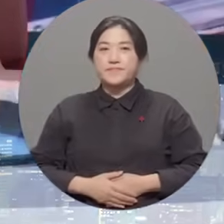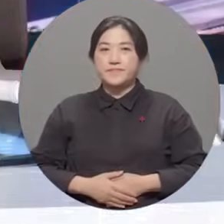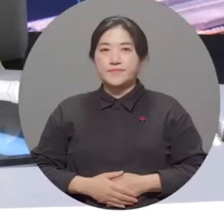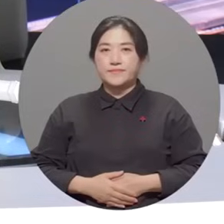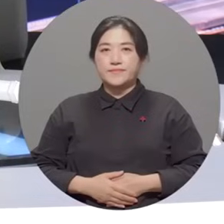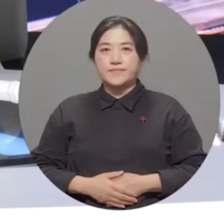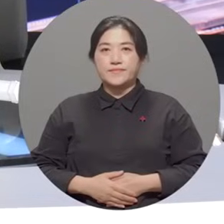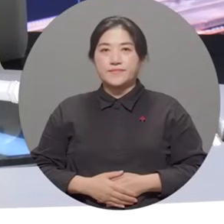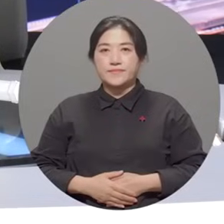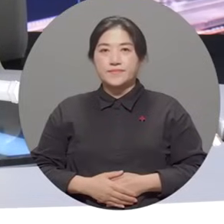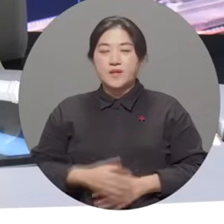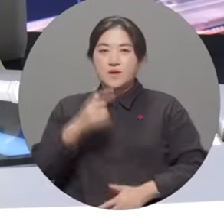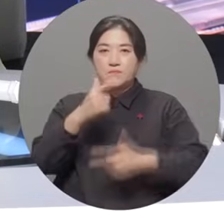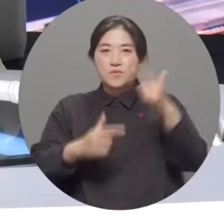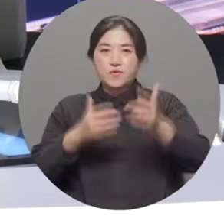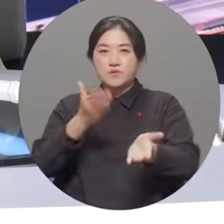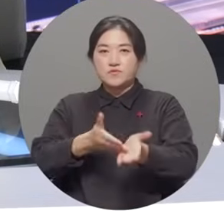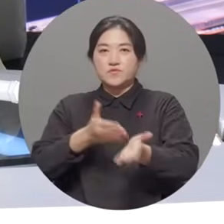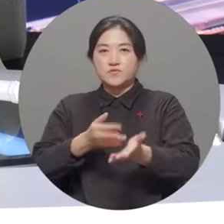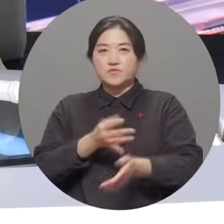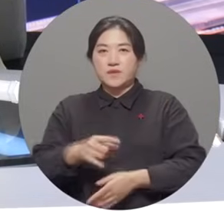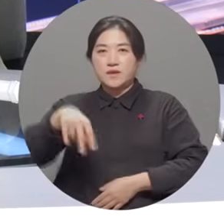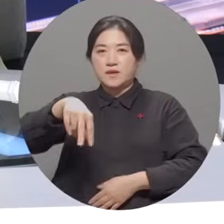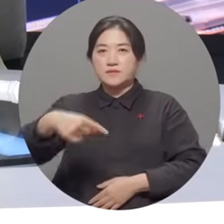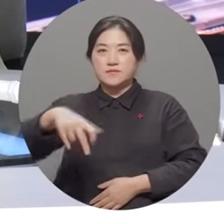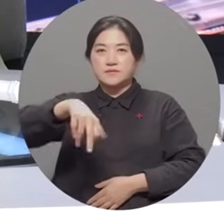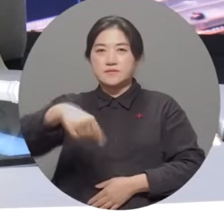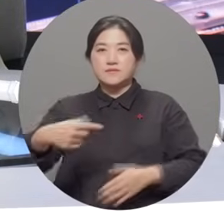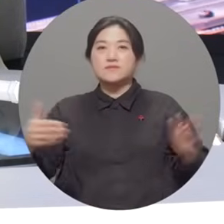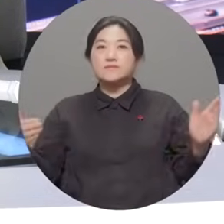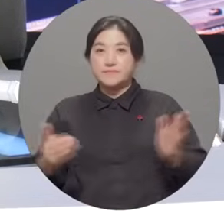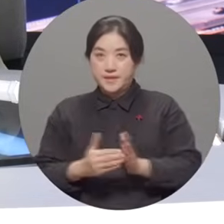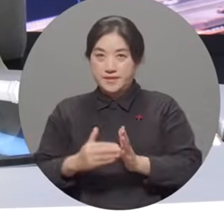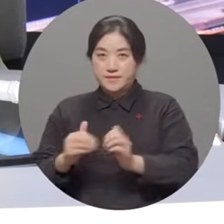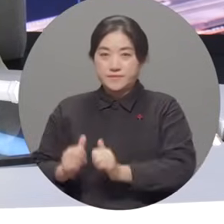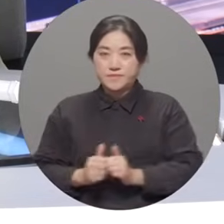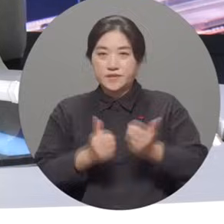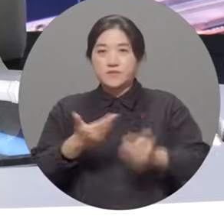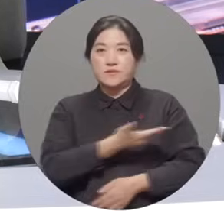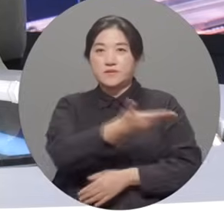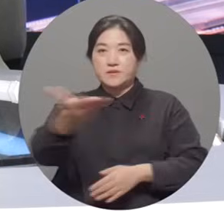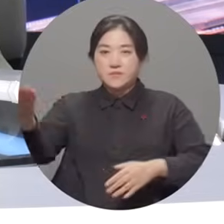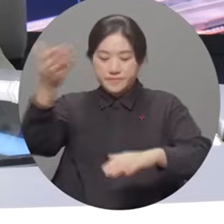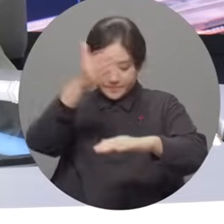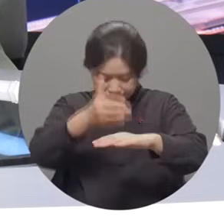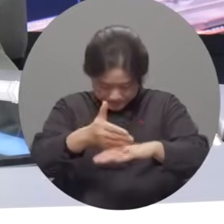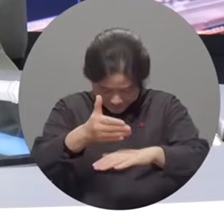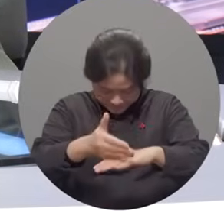목요일 뉴스데스크 마치겠습니다. 함께해 주신 여러분 고맙습니다.